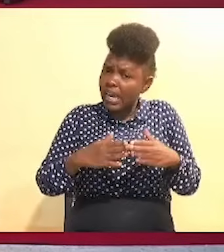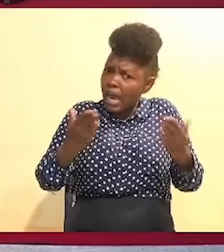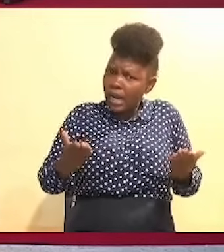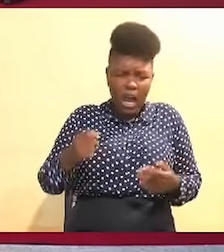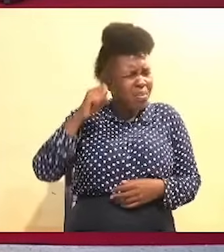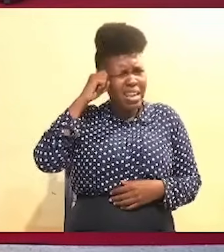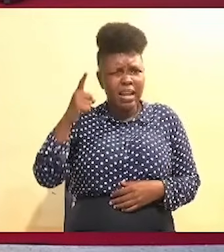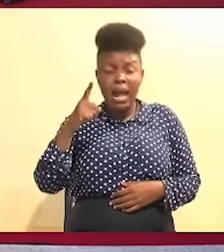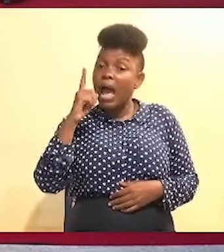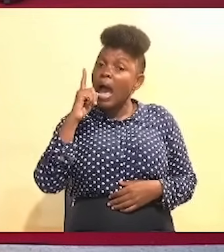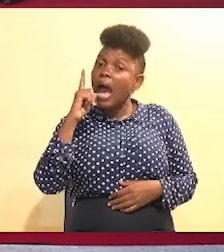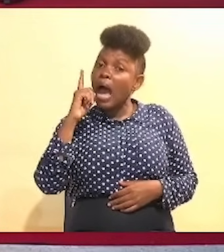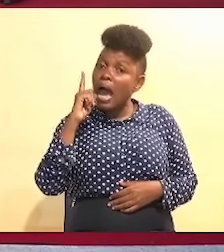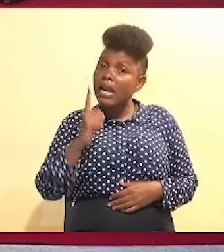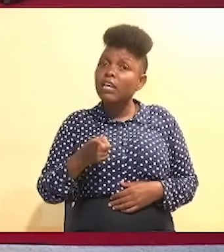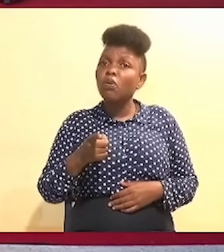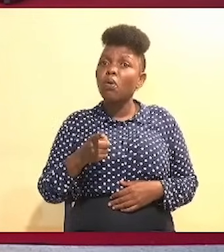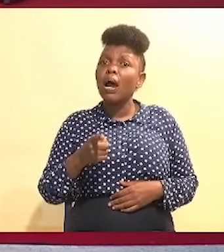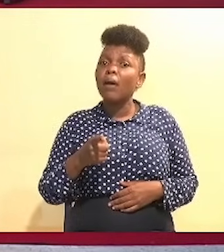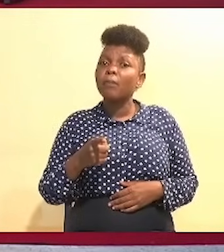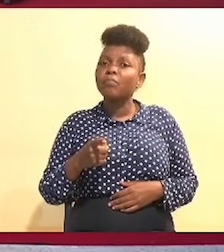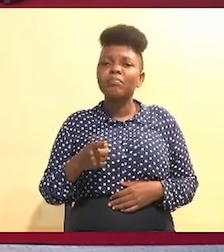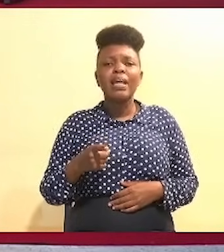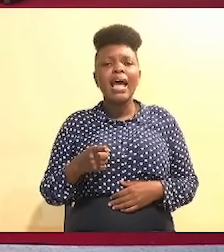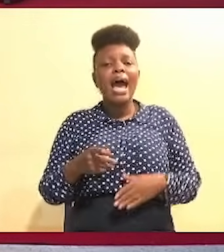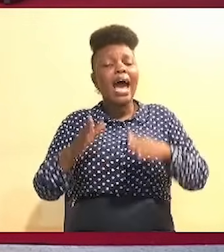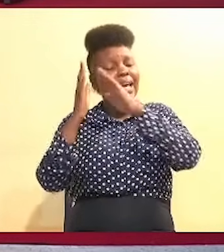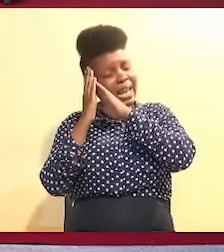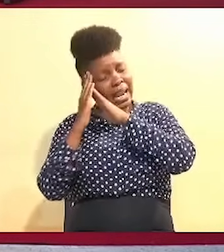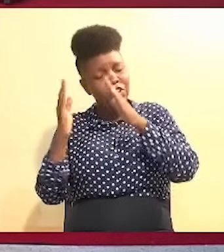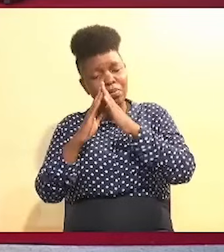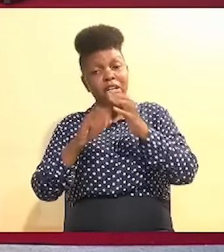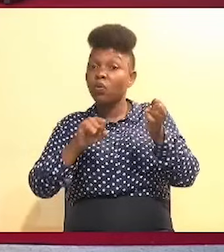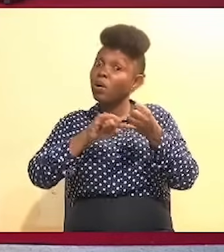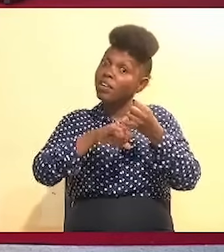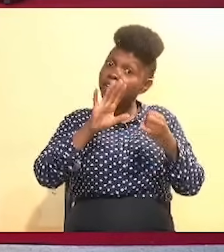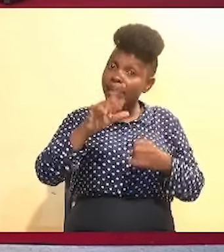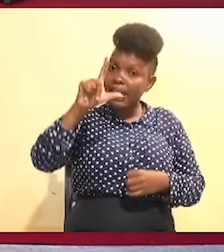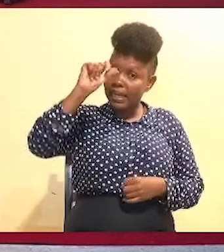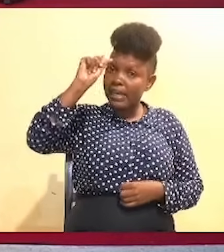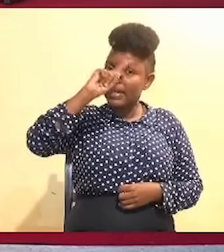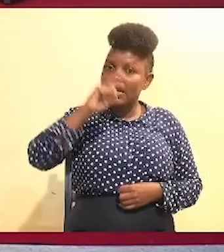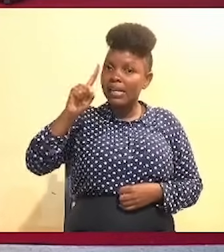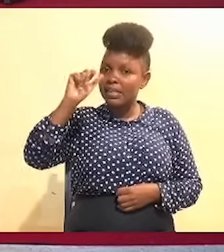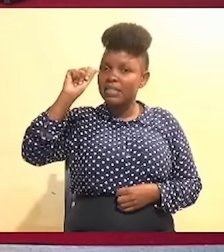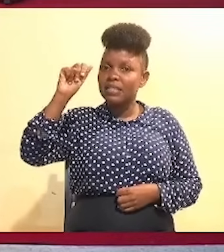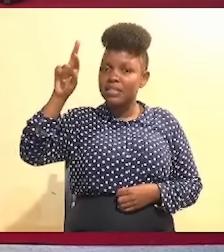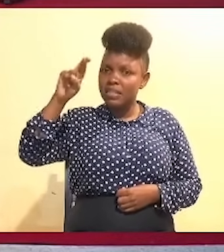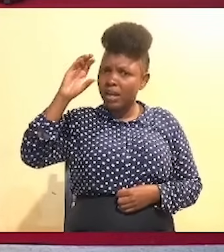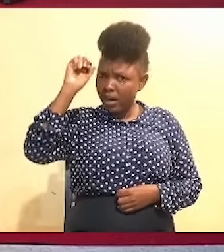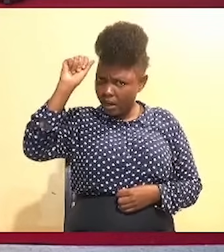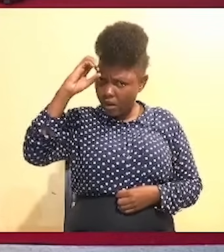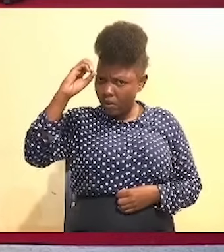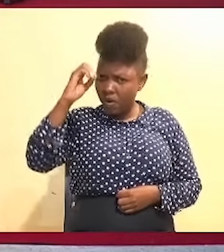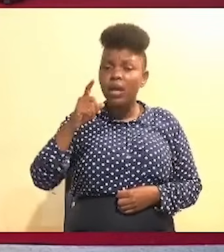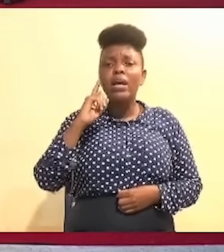Hujanielewa. Alikuwa anagongea kwa Lazaro. Bwana nipishe kitandani kwako angalau. Ingekuwa ni sigara